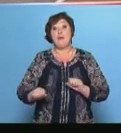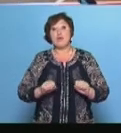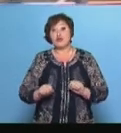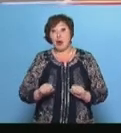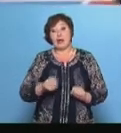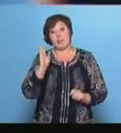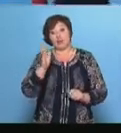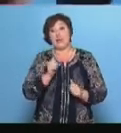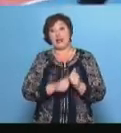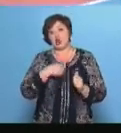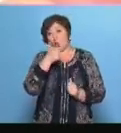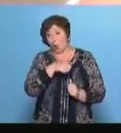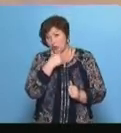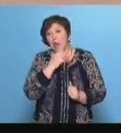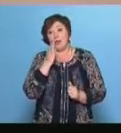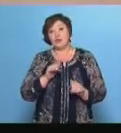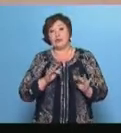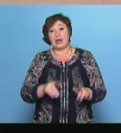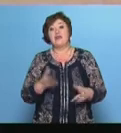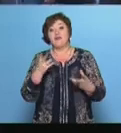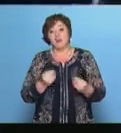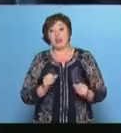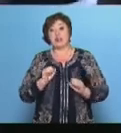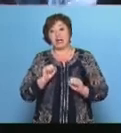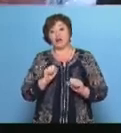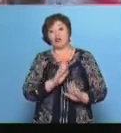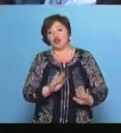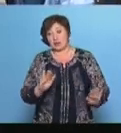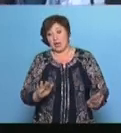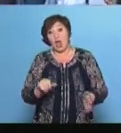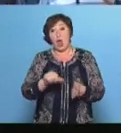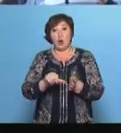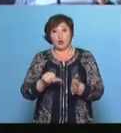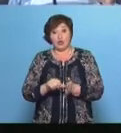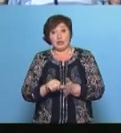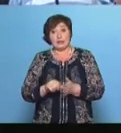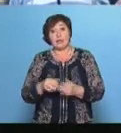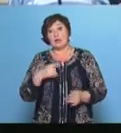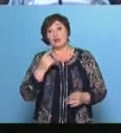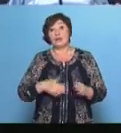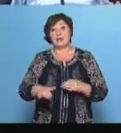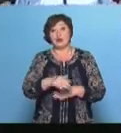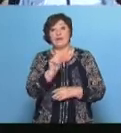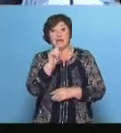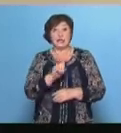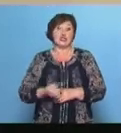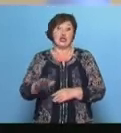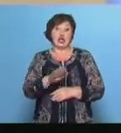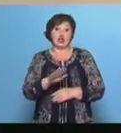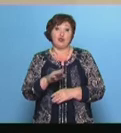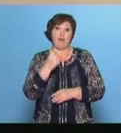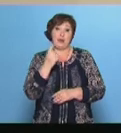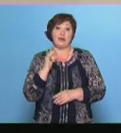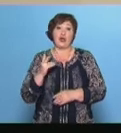ежегодной, говорят организаторы, и будет проходить именно в День защиты детей. Участники стартуют с Центральной площади в 11 часов дня 1